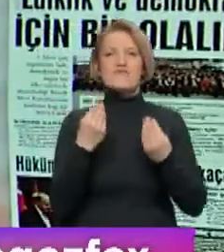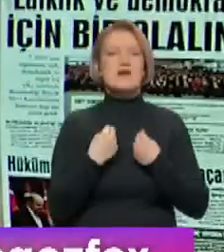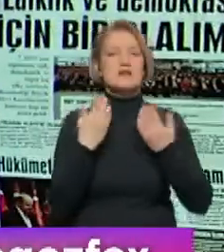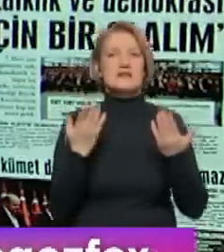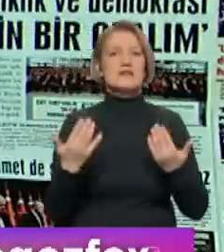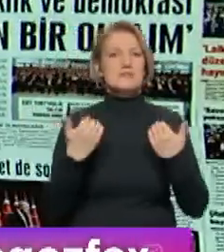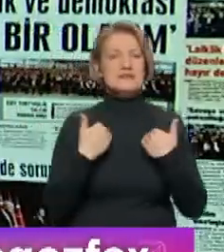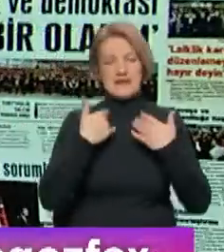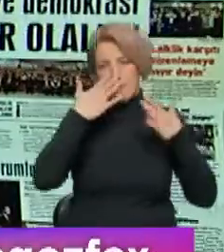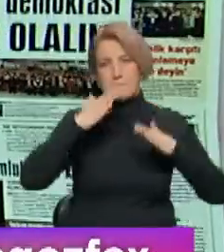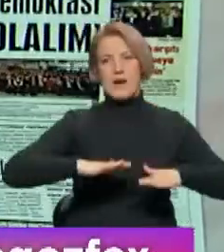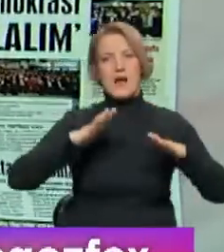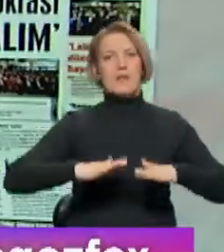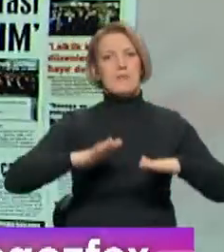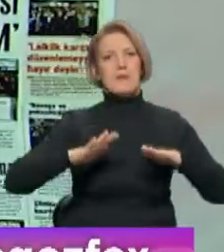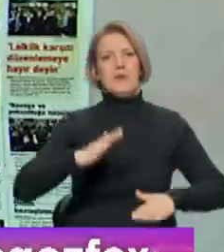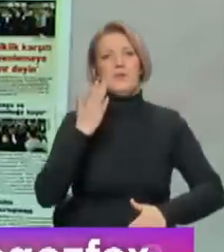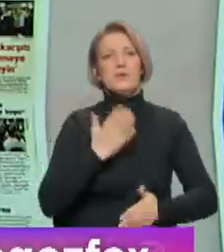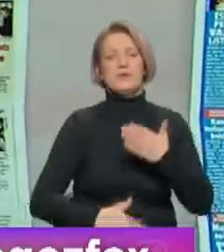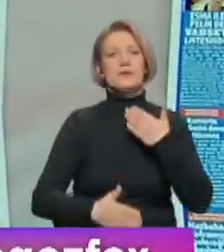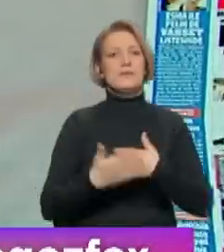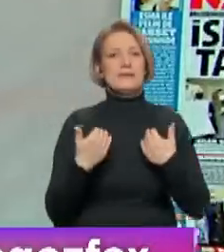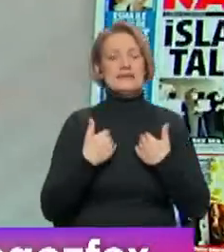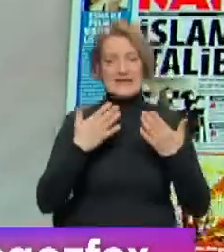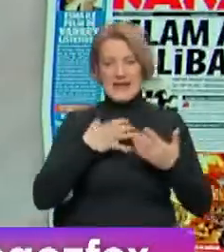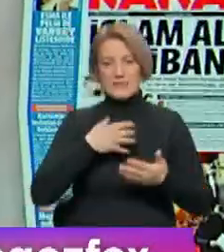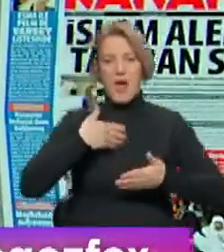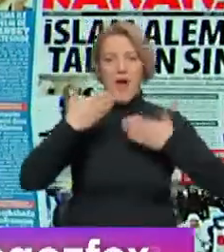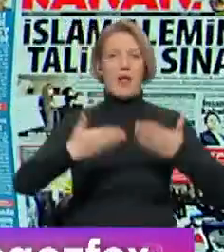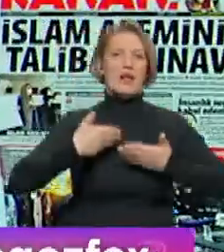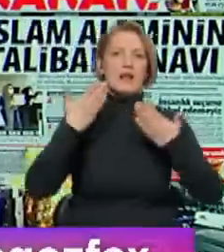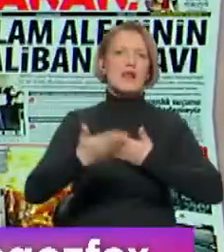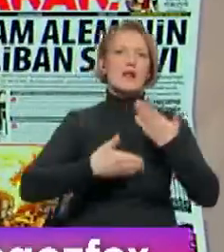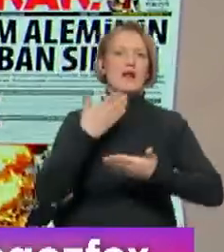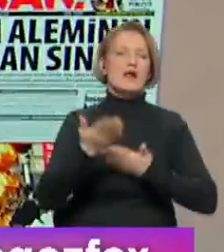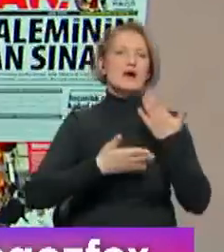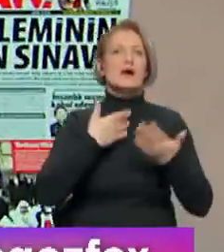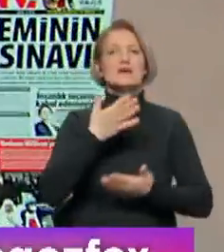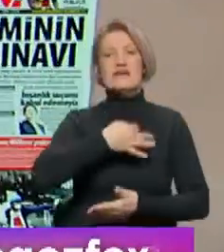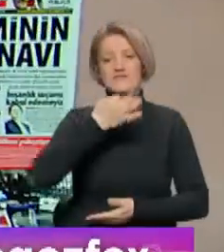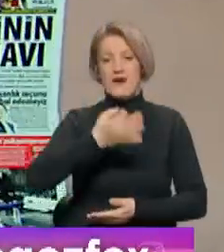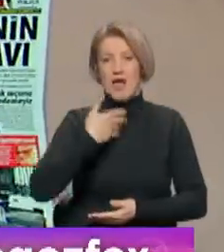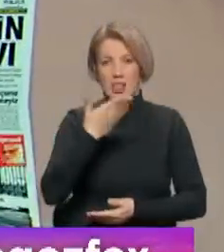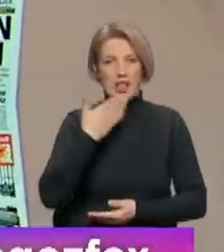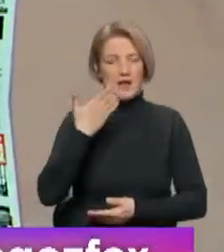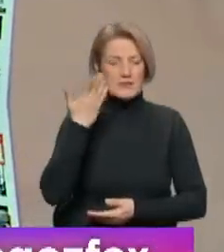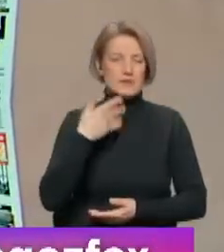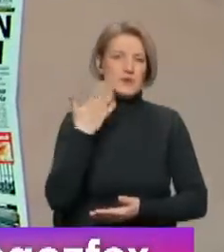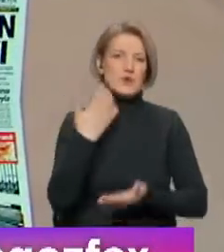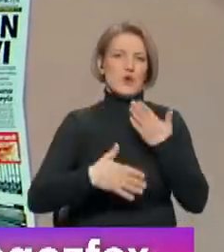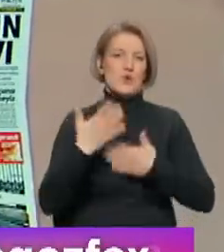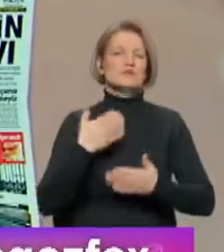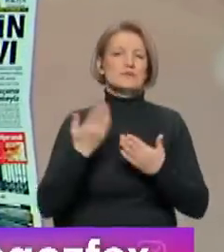bizde beklemekten yorulduk Biz kendimizi anlatmaktan ifade etmekten yorulduk mesajlarında bizlere